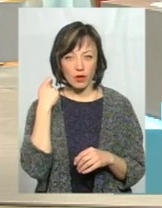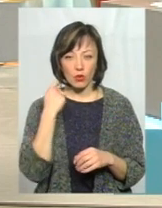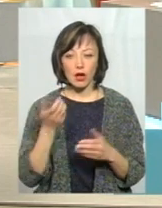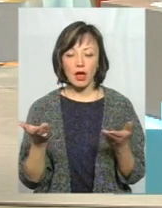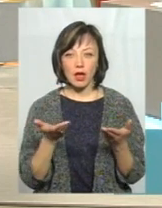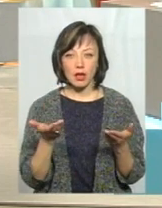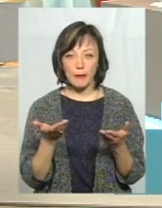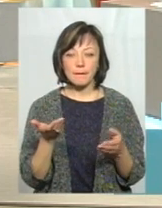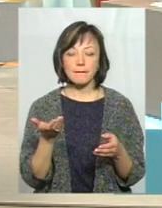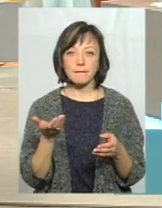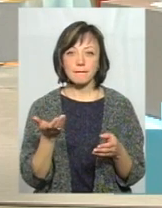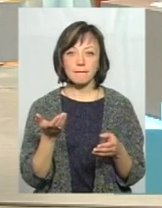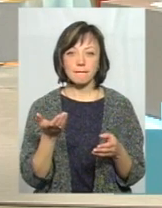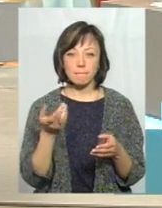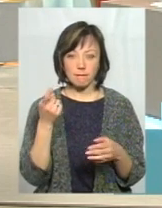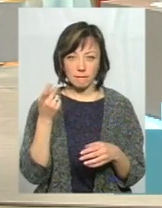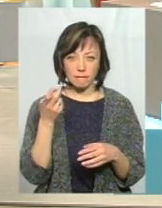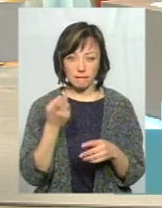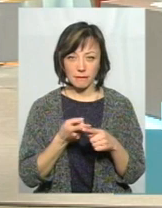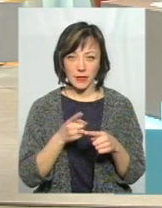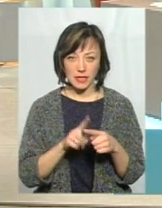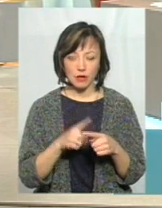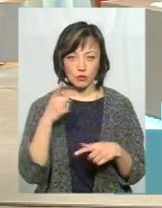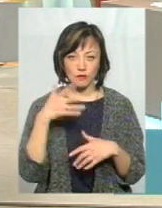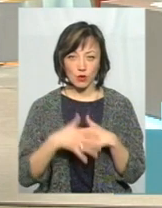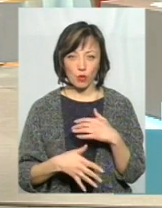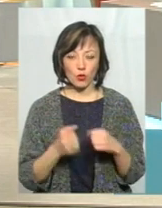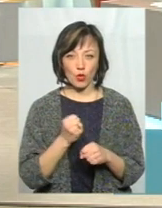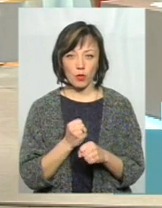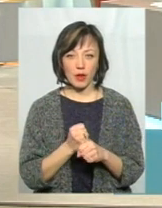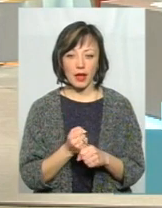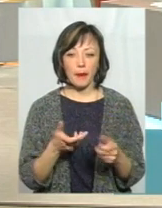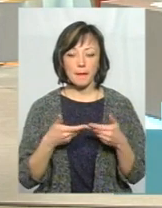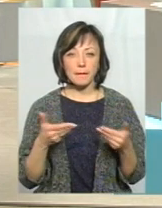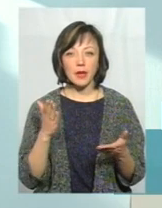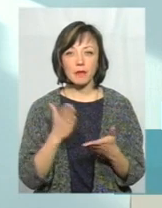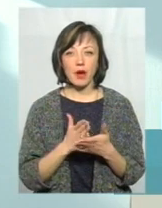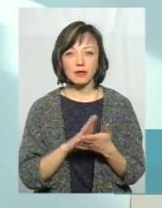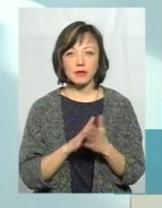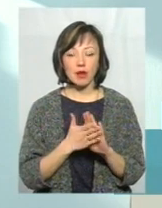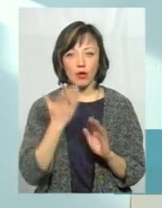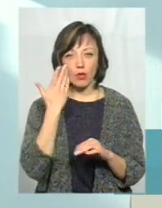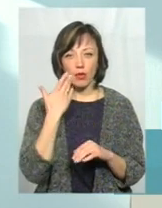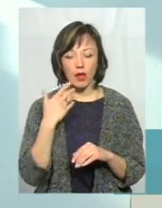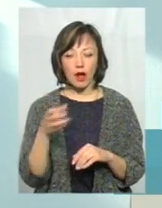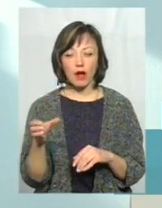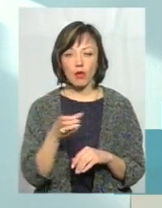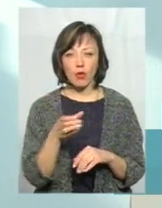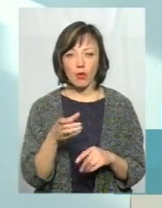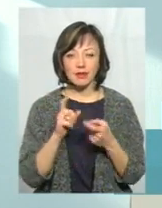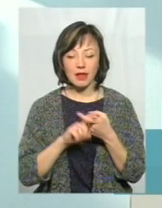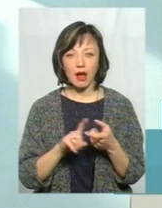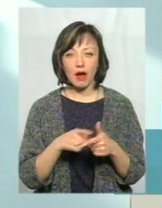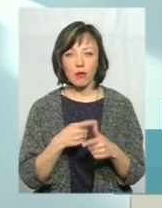які приходять до цього усвідомлено. Дивіться, тут ми маємо в стані, коли йде алкогольної залежності